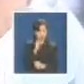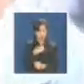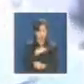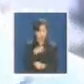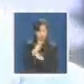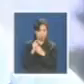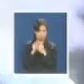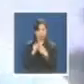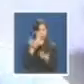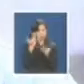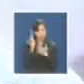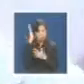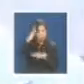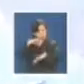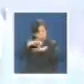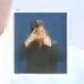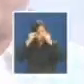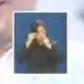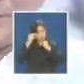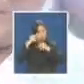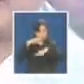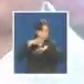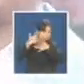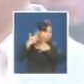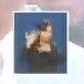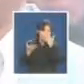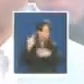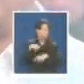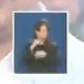ไหนเนี่ยผมก็จะทำงานนี้ต่อจะก้าวหน้ามากน้อยแค่ไหนก็จะมีหลายปัจจัยเข้ามาเกี่ยวข้อง